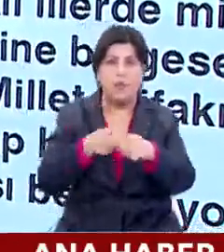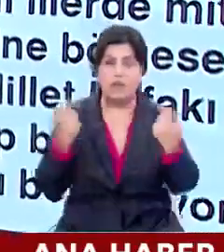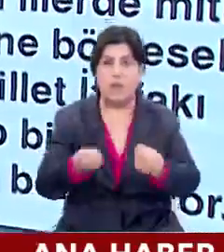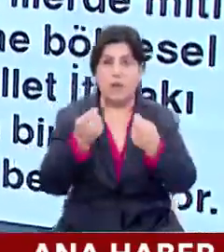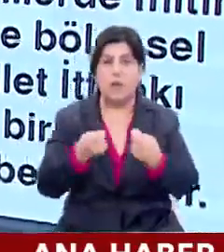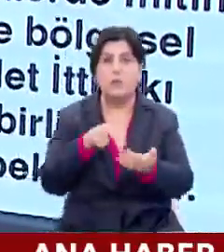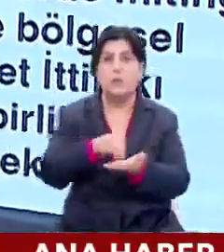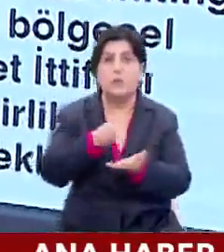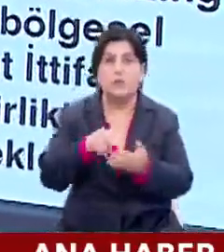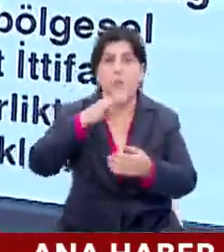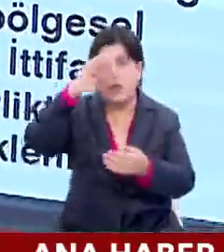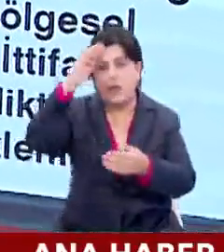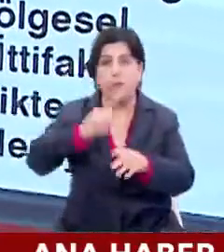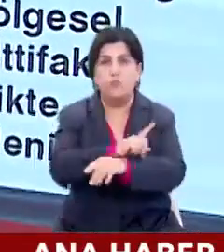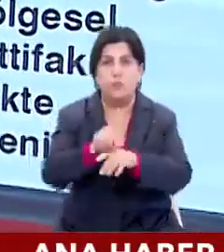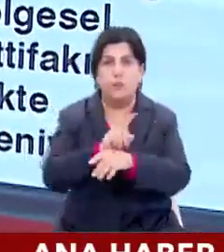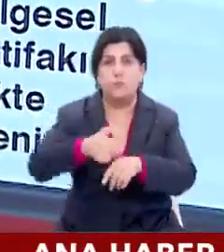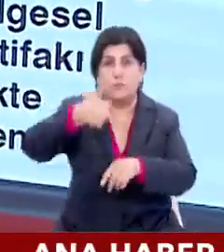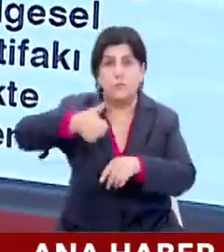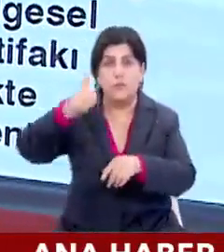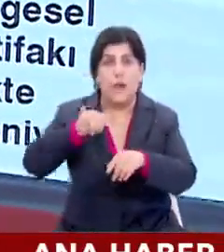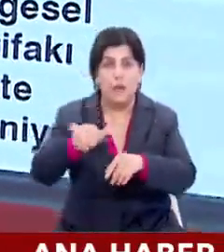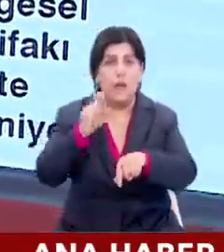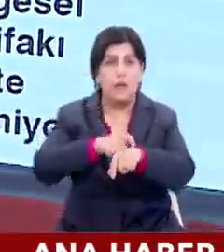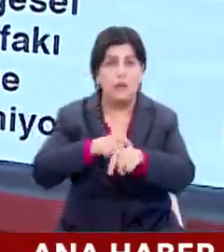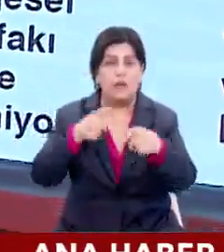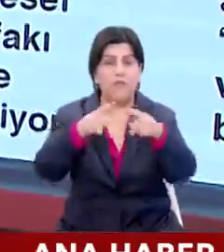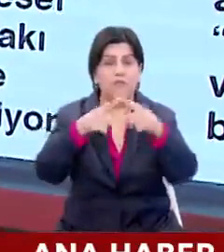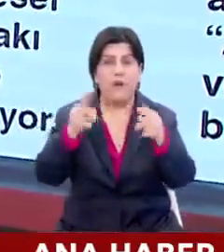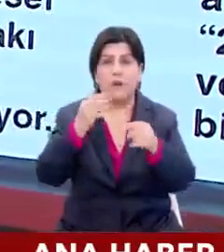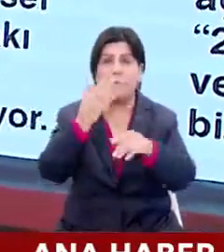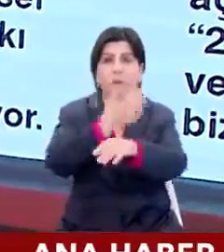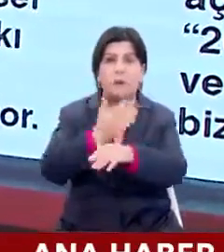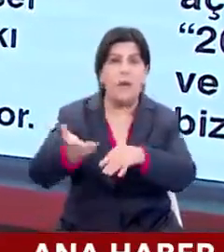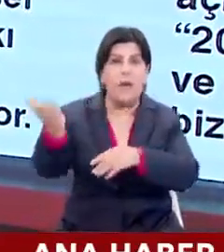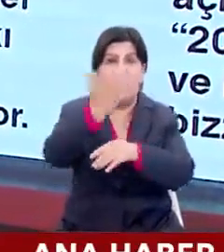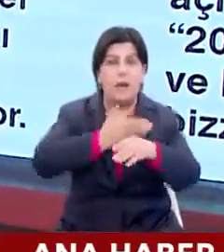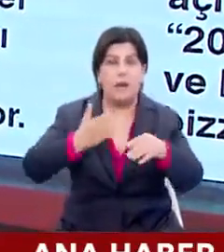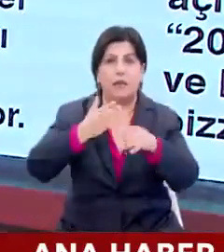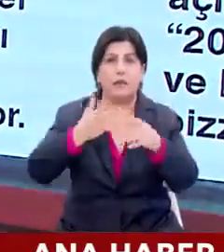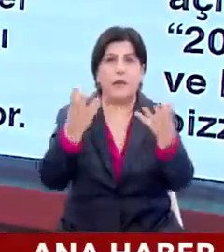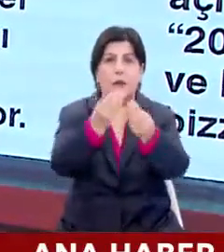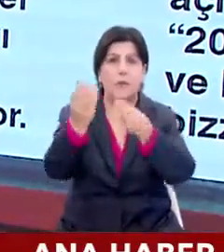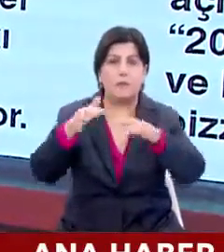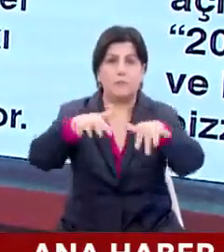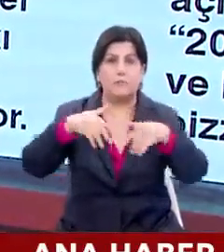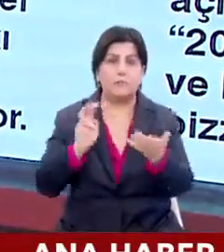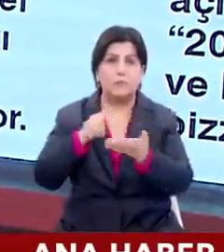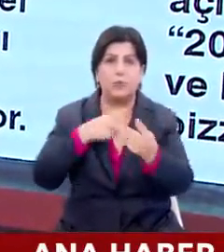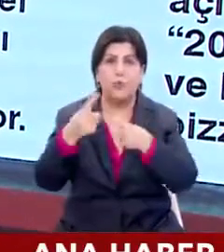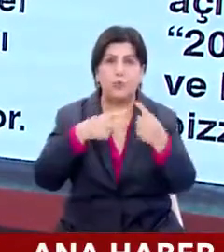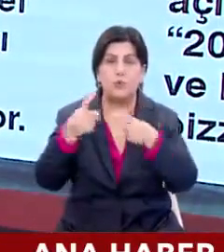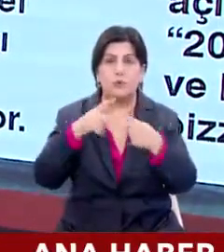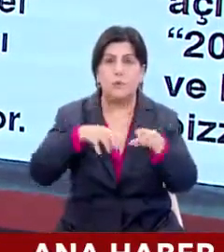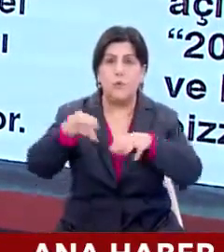yürütecek Bayram sürecinde tüm liderler aynı anda farklı illerde miting yapacak genel vaatler yerine bölgesel